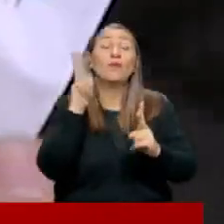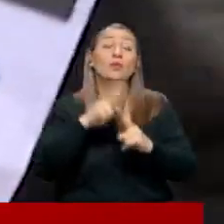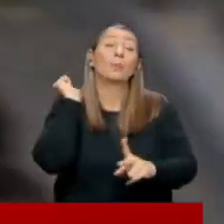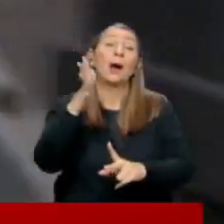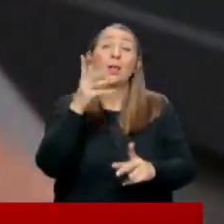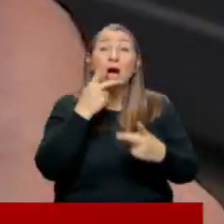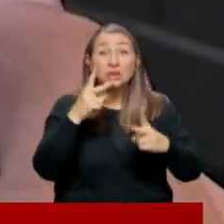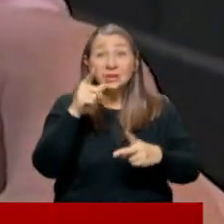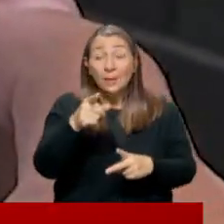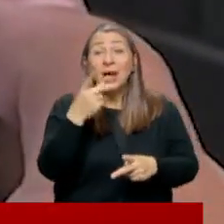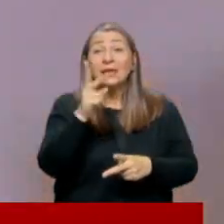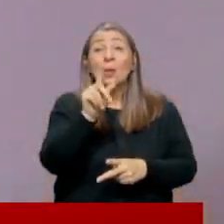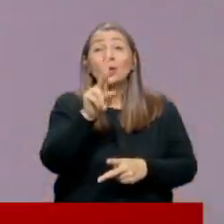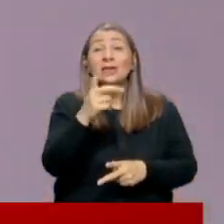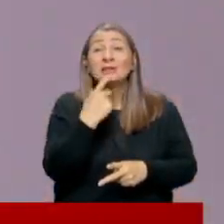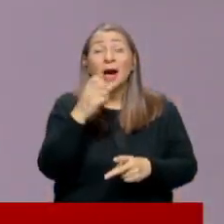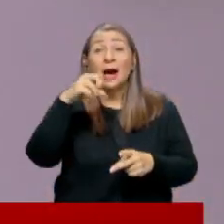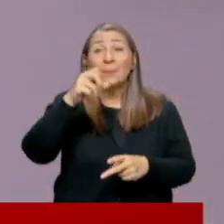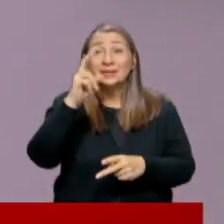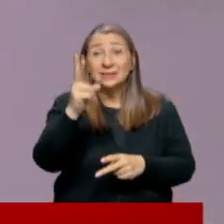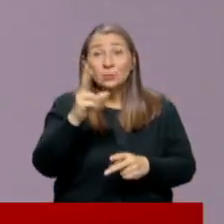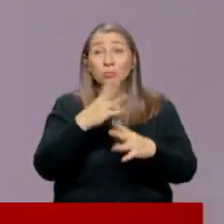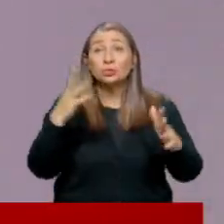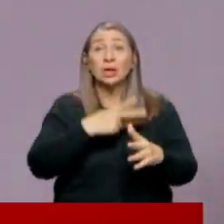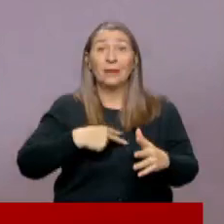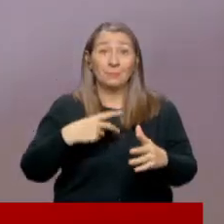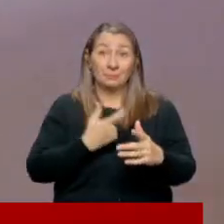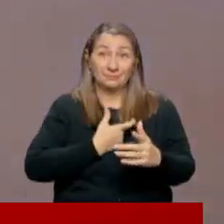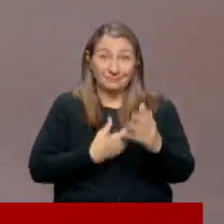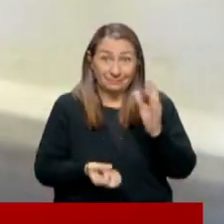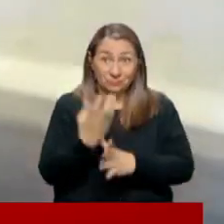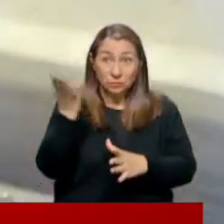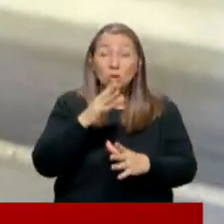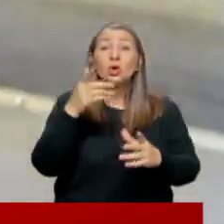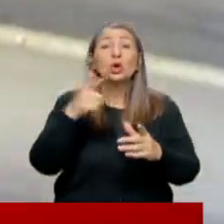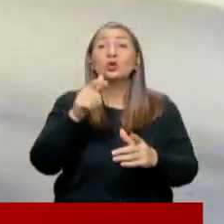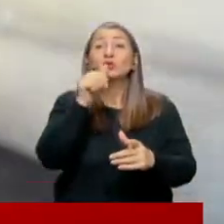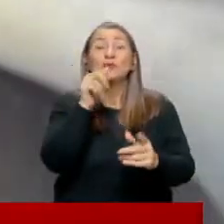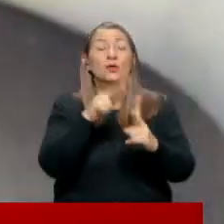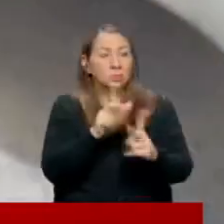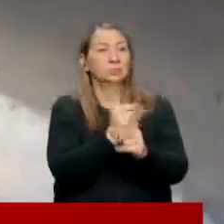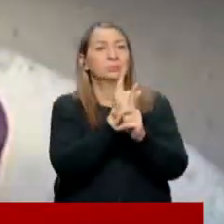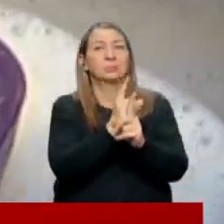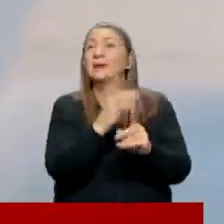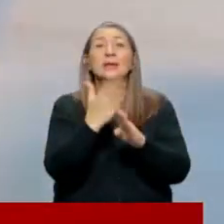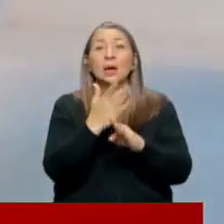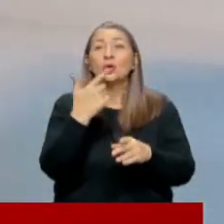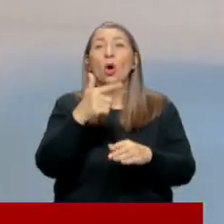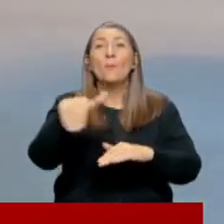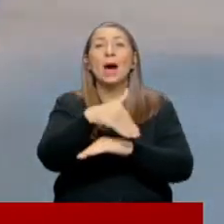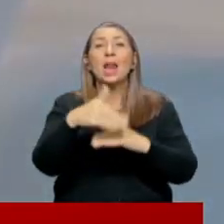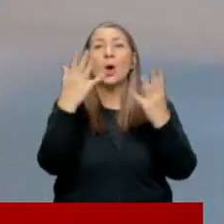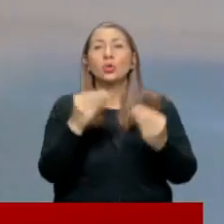faturalar diyerek açıkladı ama 2012 yılında AK Parti'nin büyük şehir yasasını çıkarmasıyla köylü su faturasıyla tanıştı Çünkü köyler